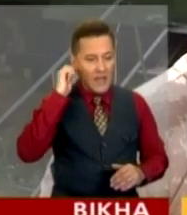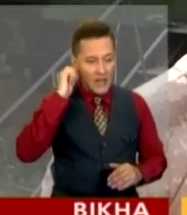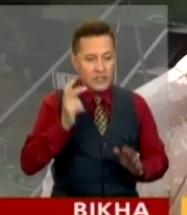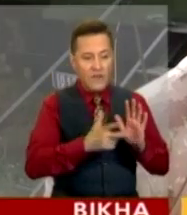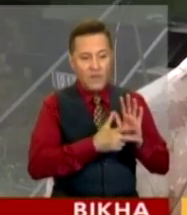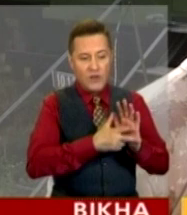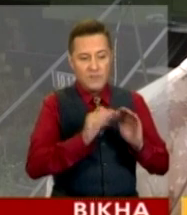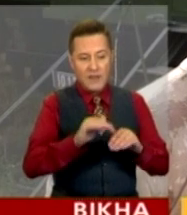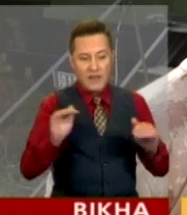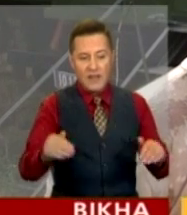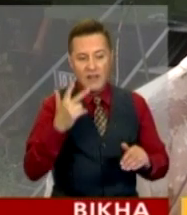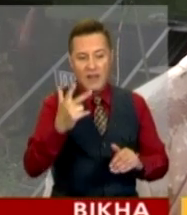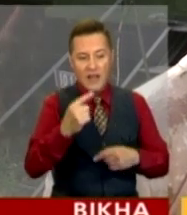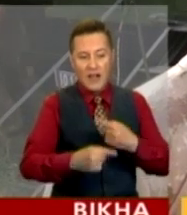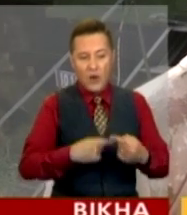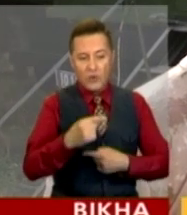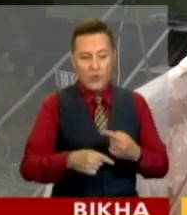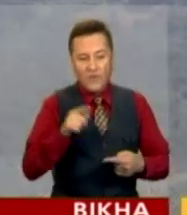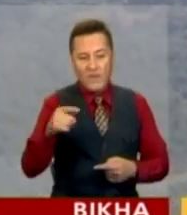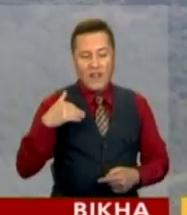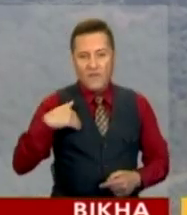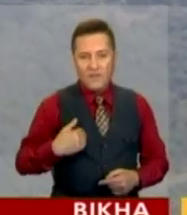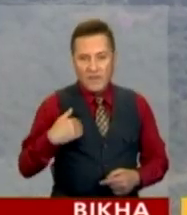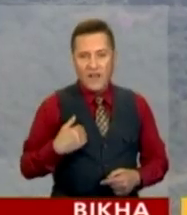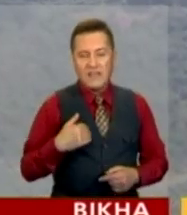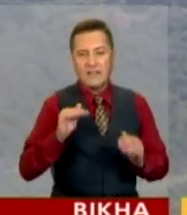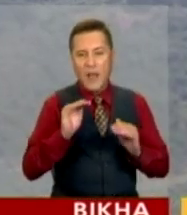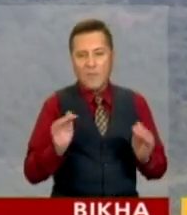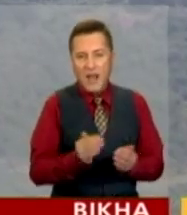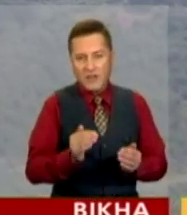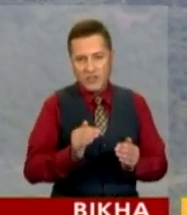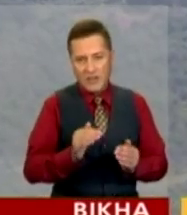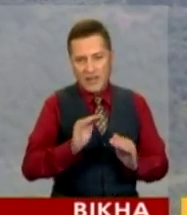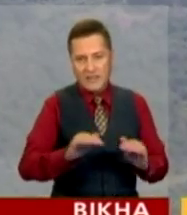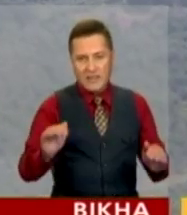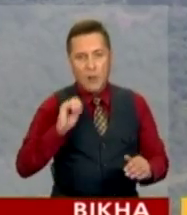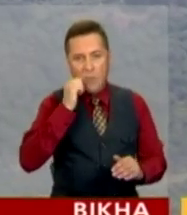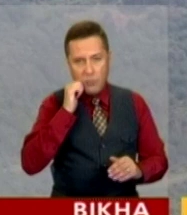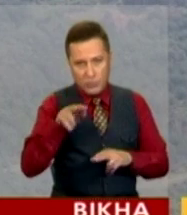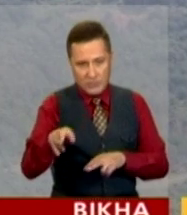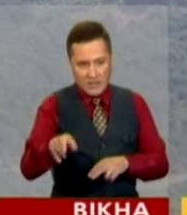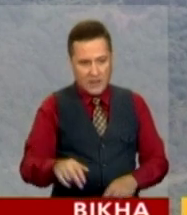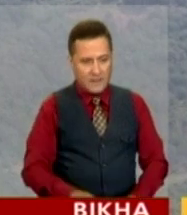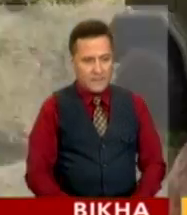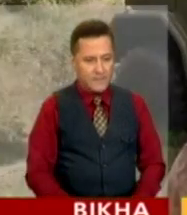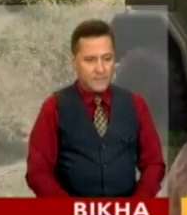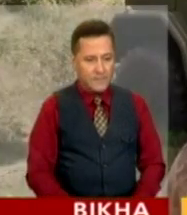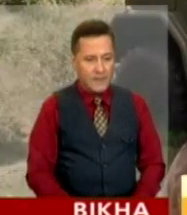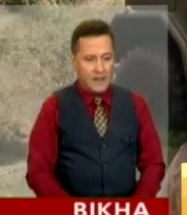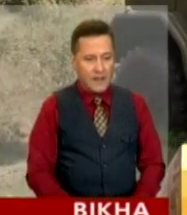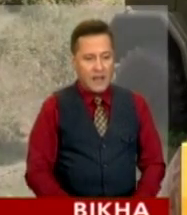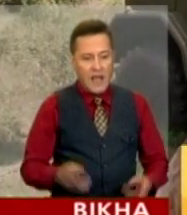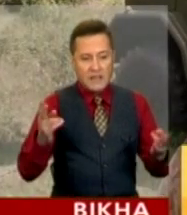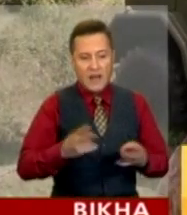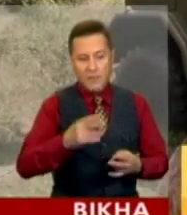8 дітей та 3 онуків. Він удівець і найменших дітей вдома залишив на маму та вже дорослих старших. Треба ж батьківщину